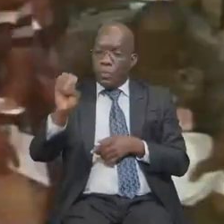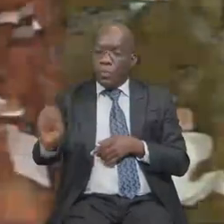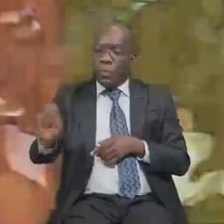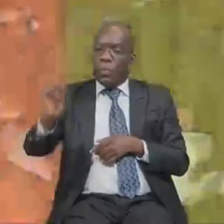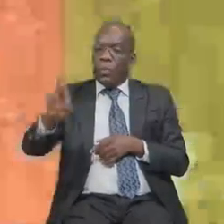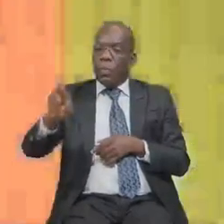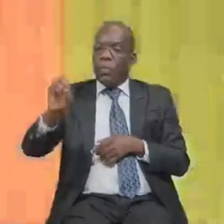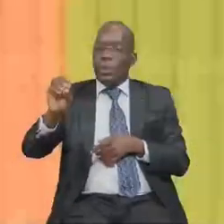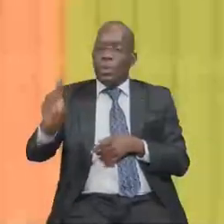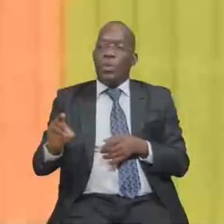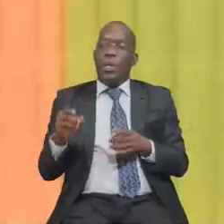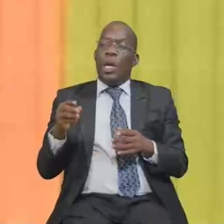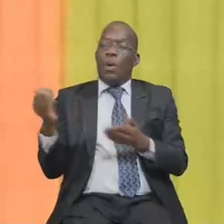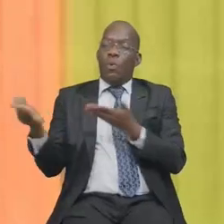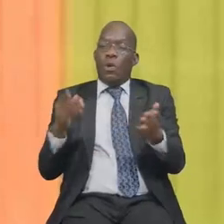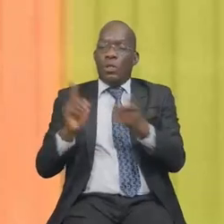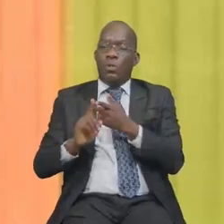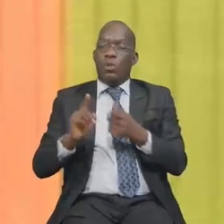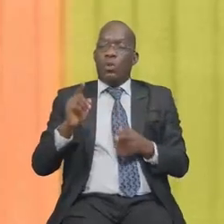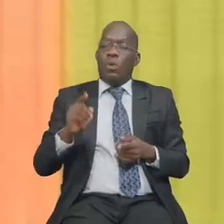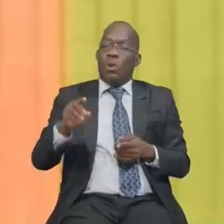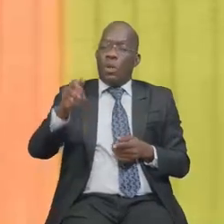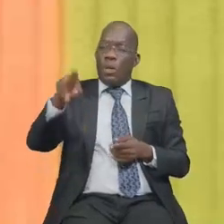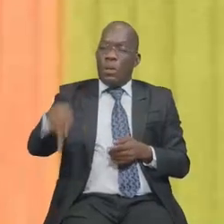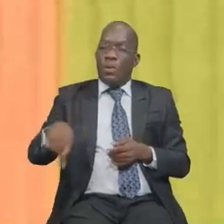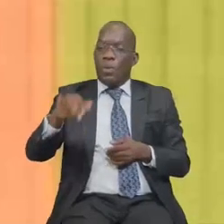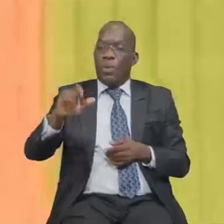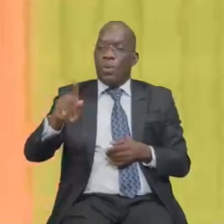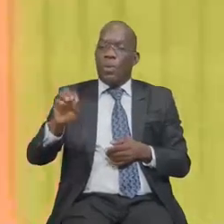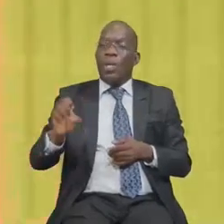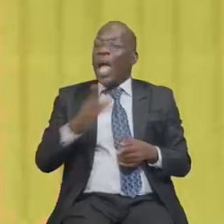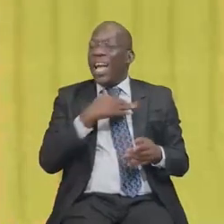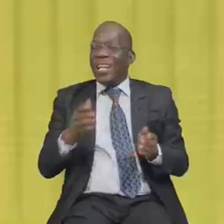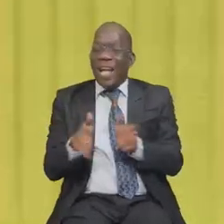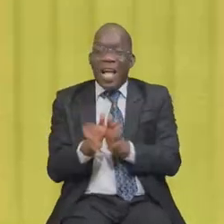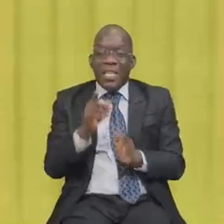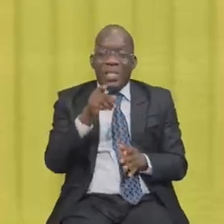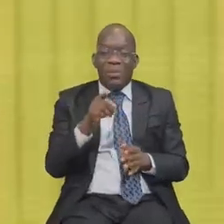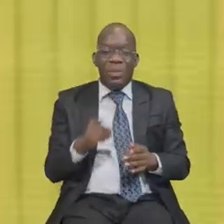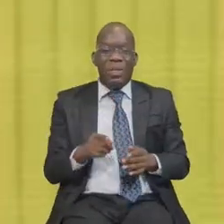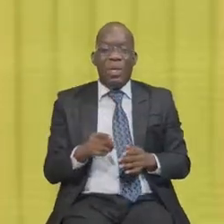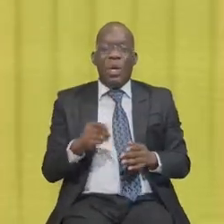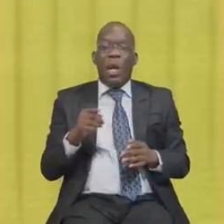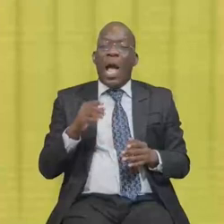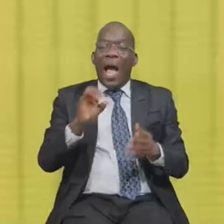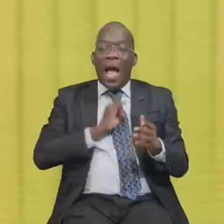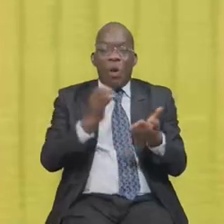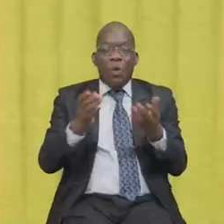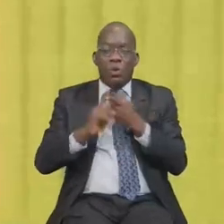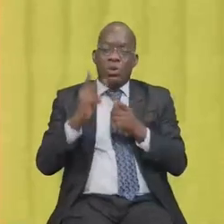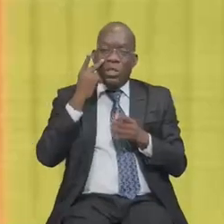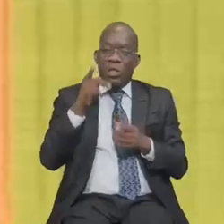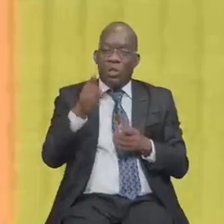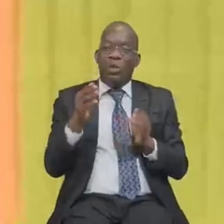lui a posé beaucoup de questions parce qu'il désirait le voir il y a longtemps. Maintenant, le moment